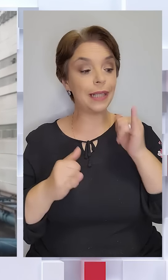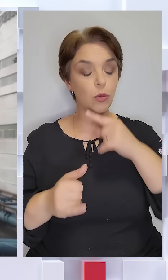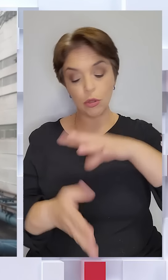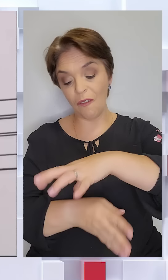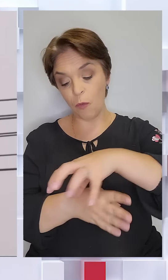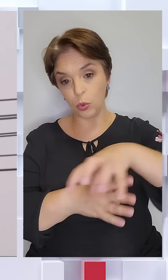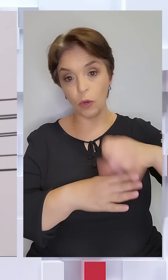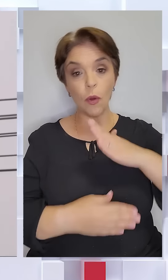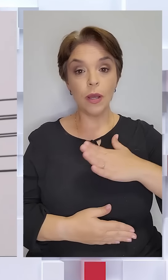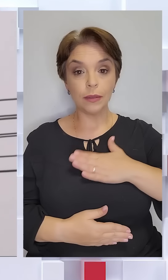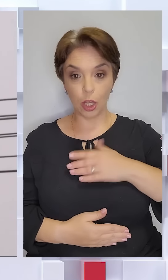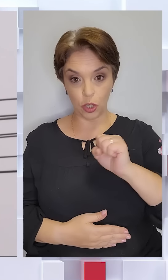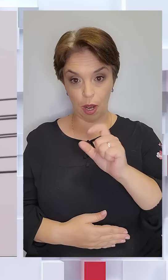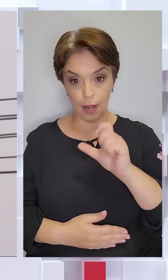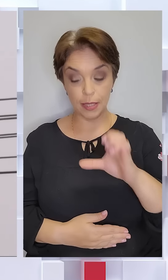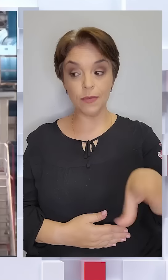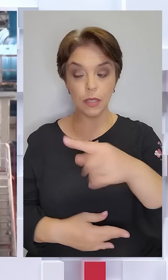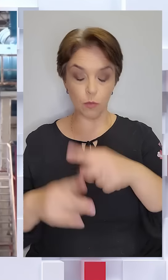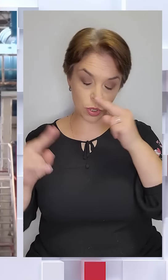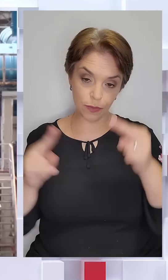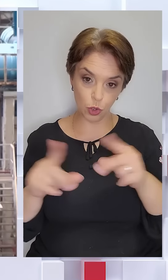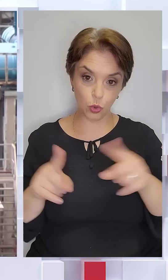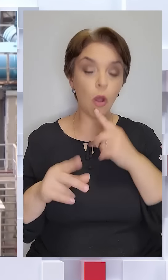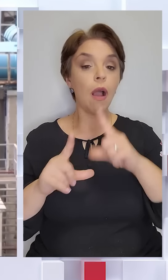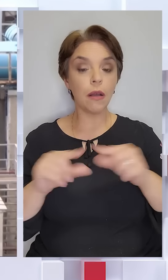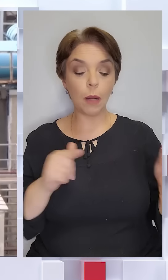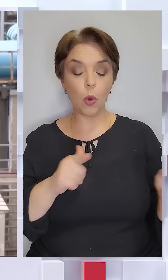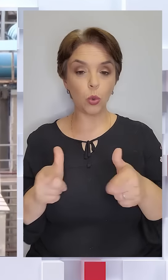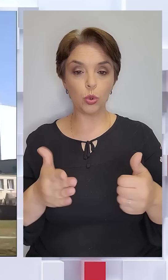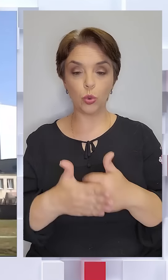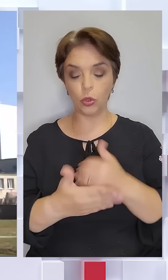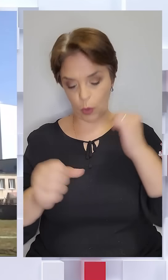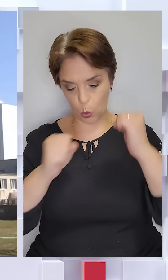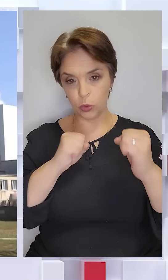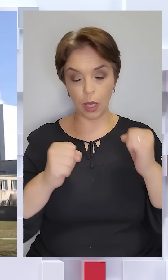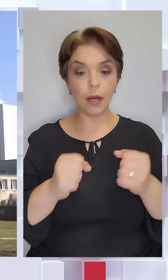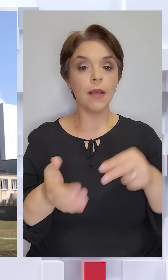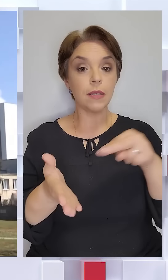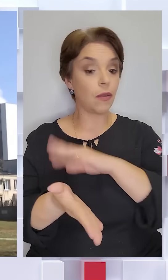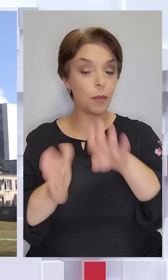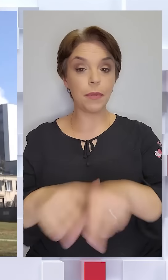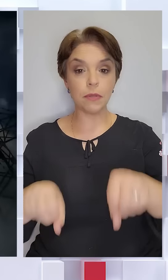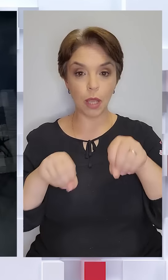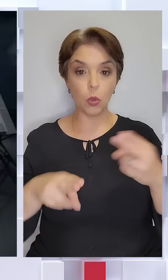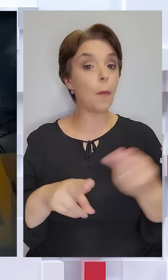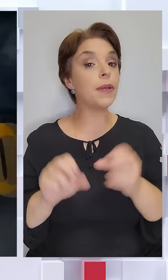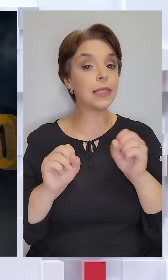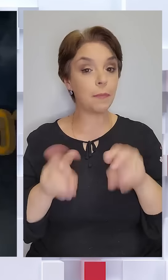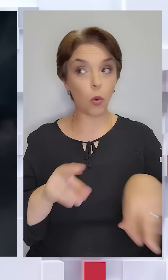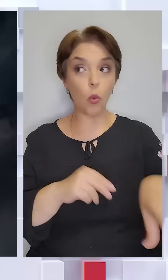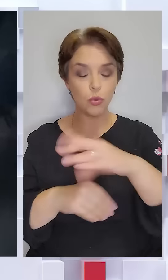росіян фотографують наші АЕС. Все це може свідчити, що Кремль готується до нових ударів, ставлячи під загрозу